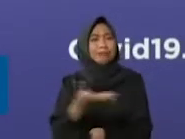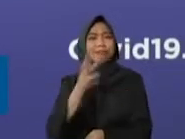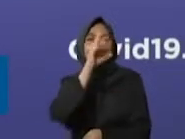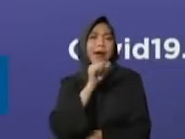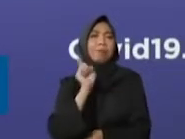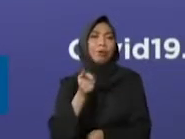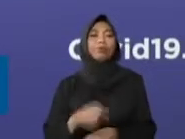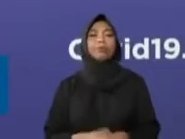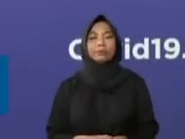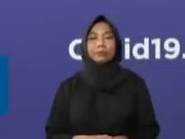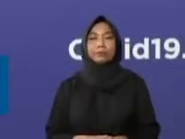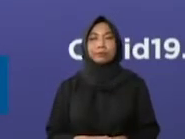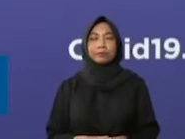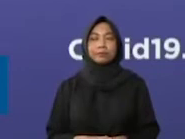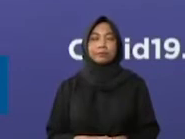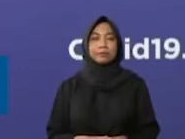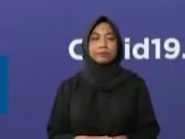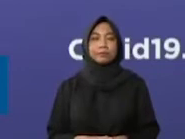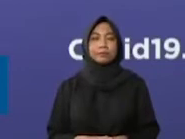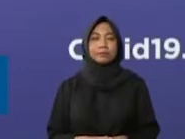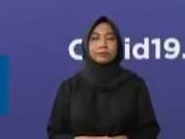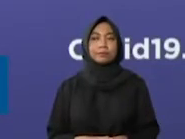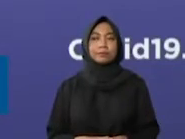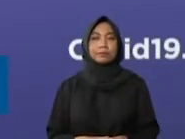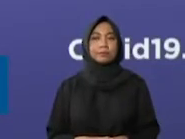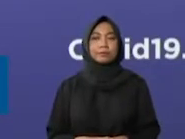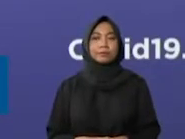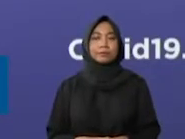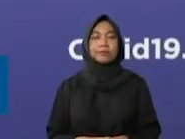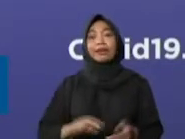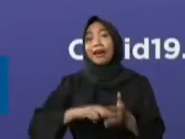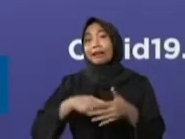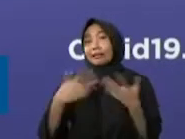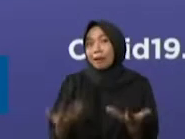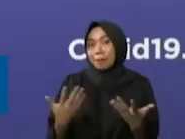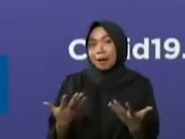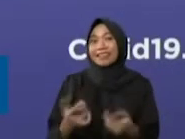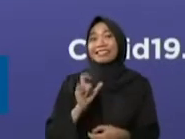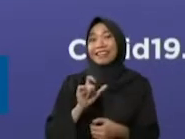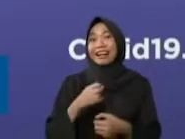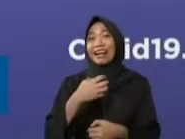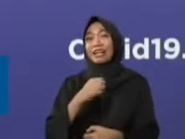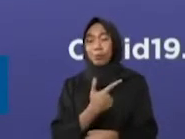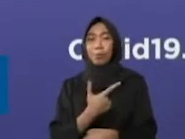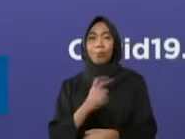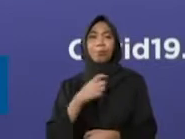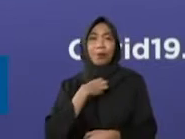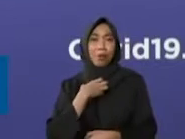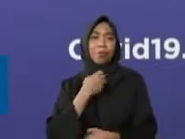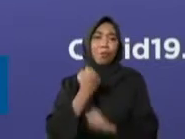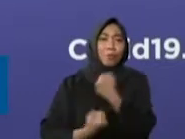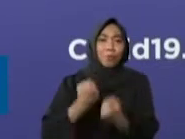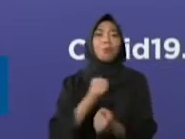tentang penyakit ini oleh karena itu Mari kita merubah cara hidup kita